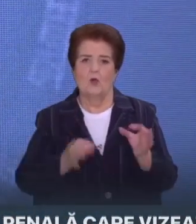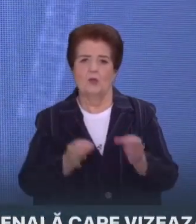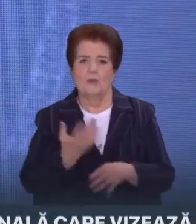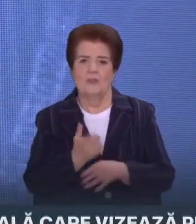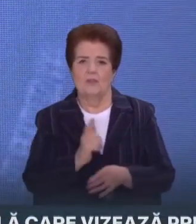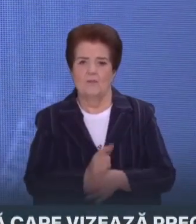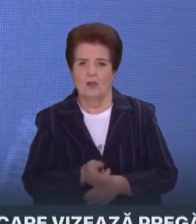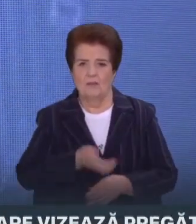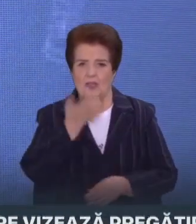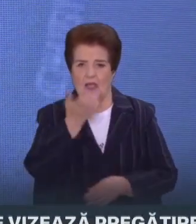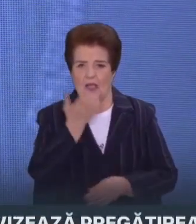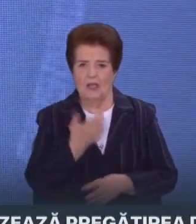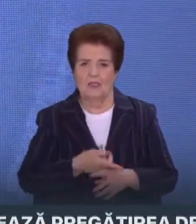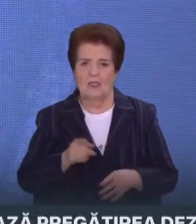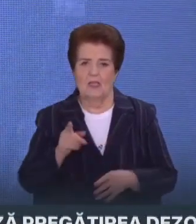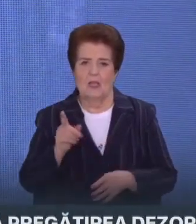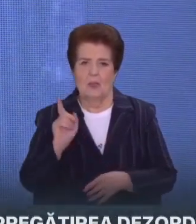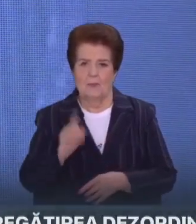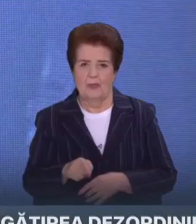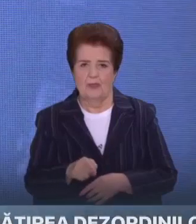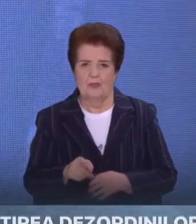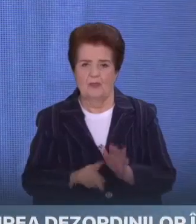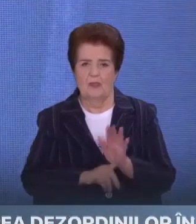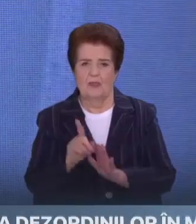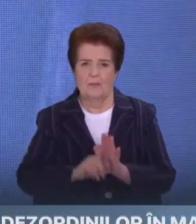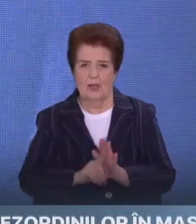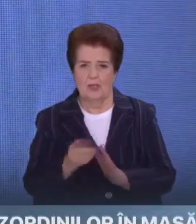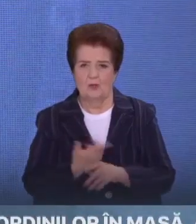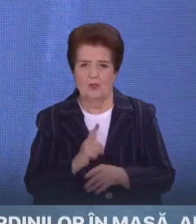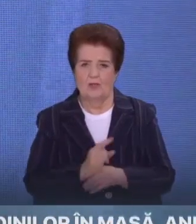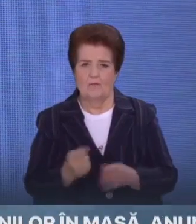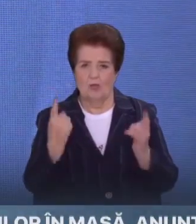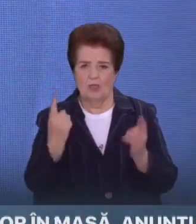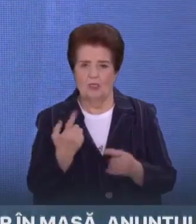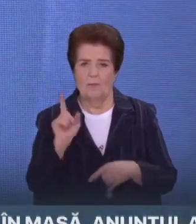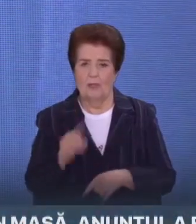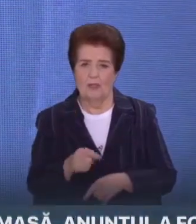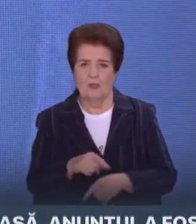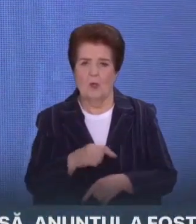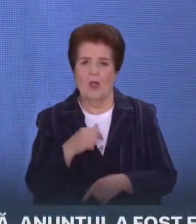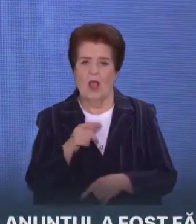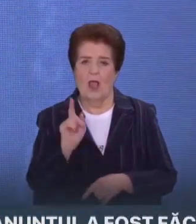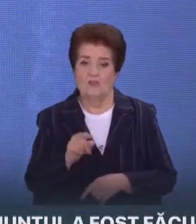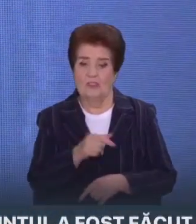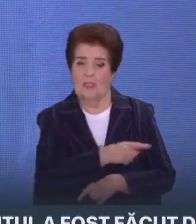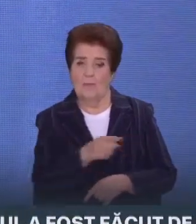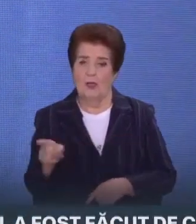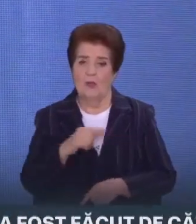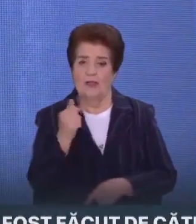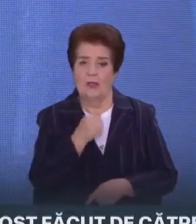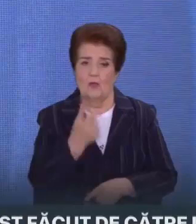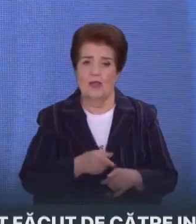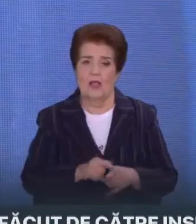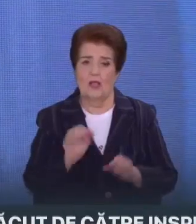pentru această toamnă foarte caldă, temperaturile sunt foarte mari pentru această perioadă a anului. Asta ar